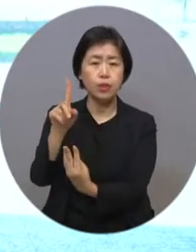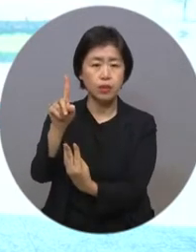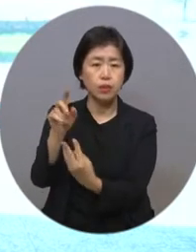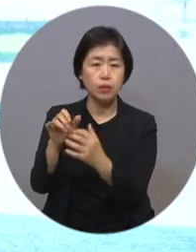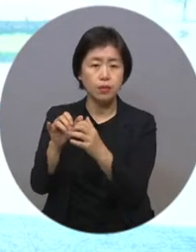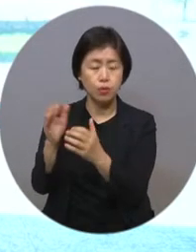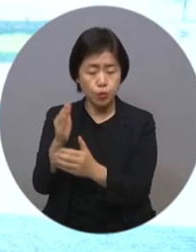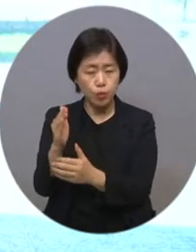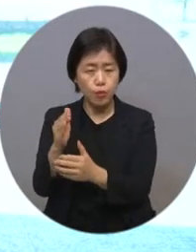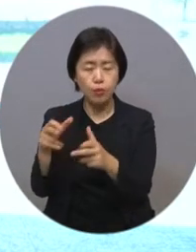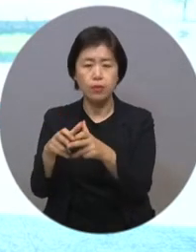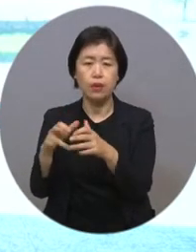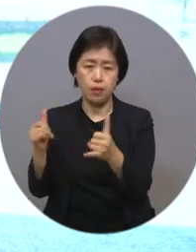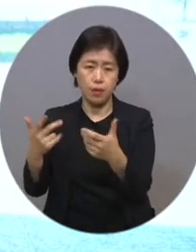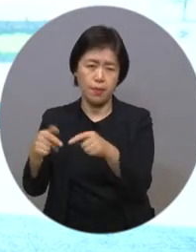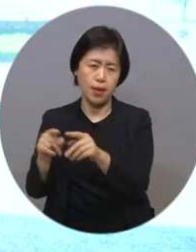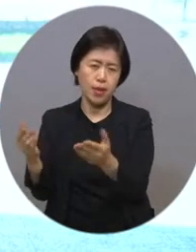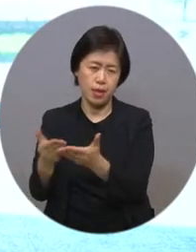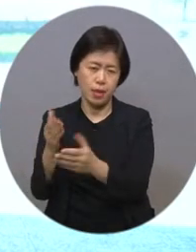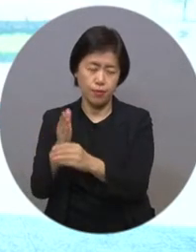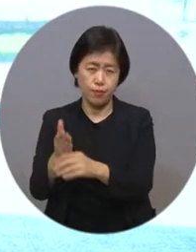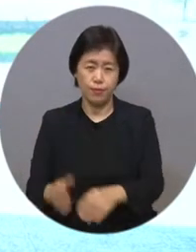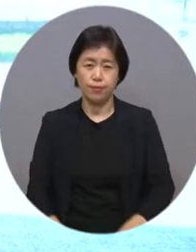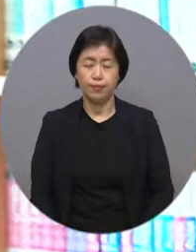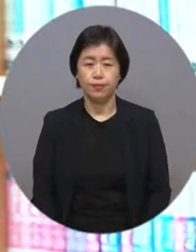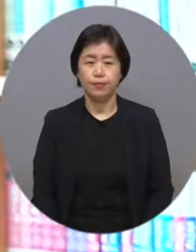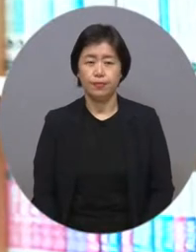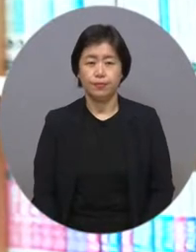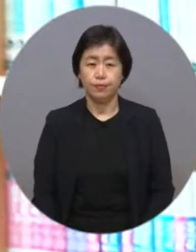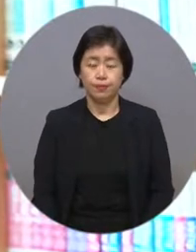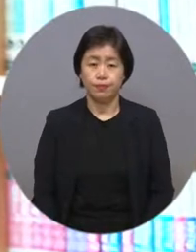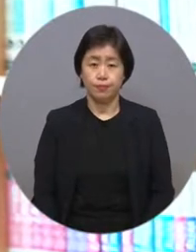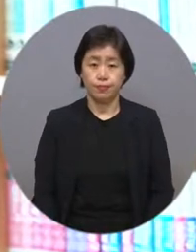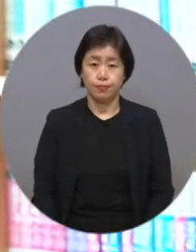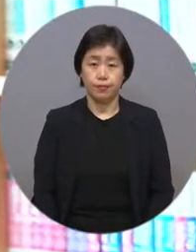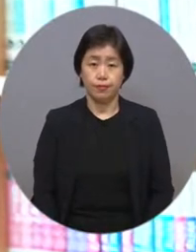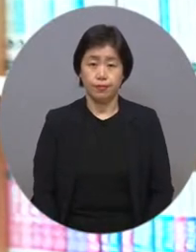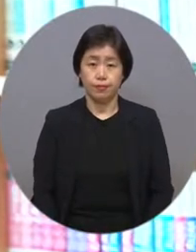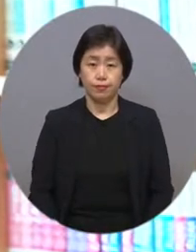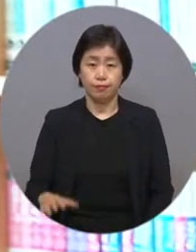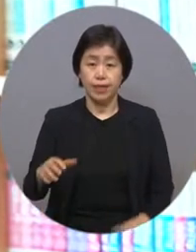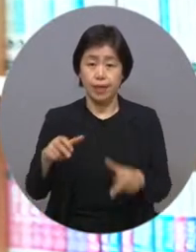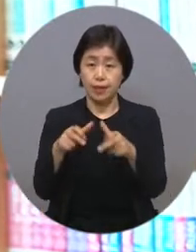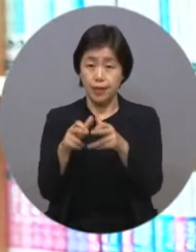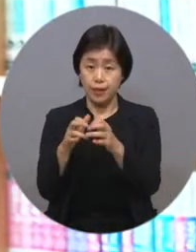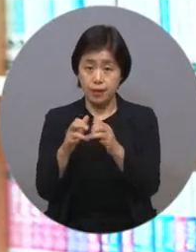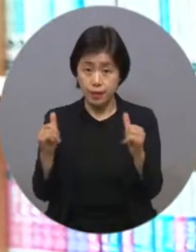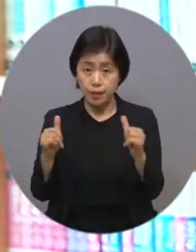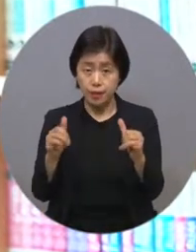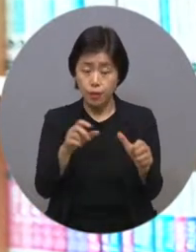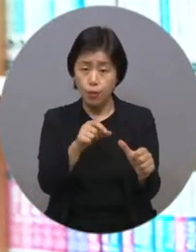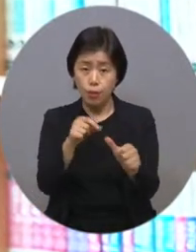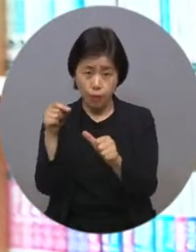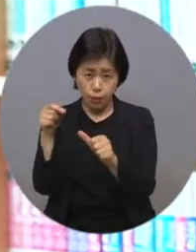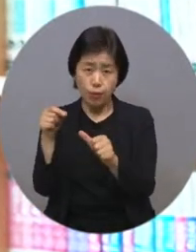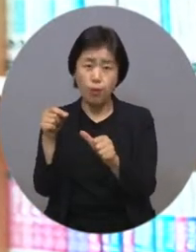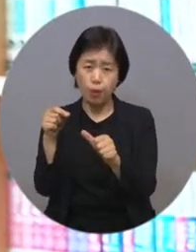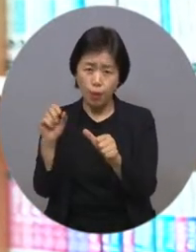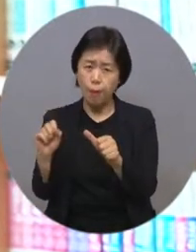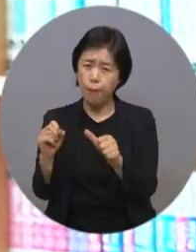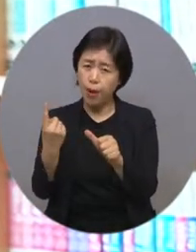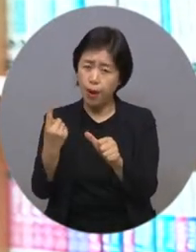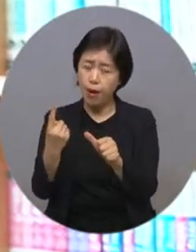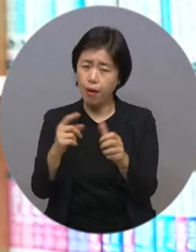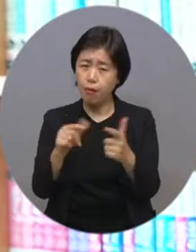움직이는 어떤 그런 조직으로 보시면 될 것 같습니다. 네, 그러면 이제 다음으로 장애인분들을 고용하심으로 인해서